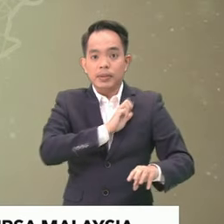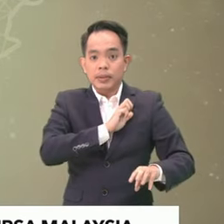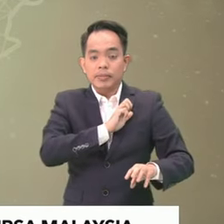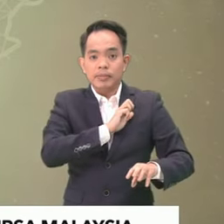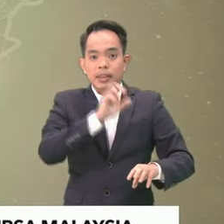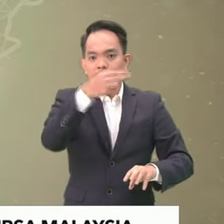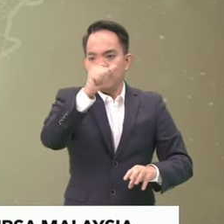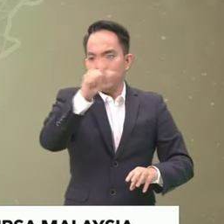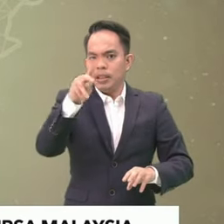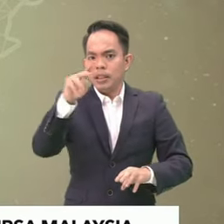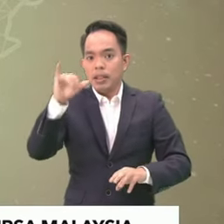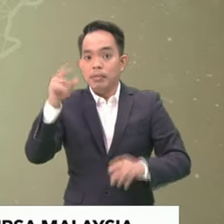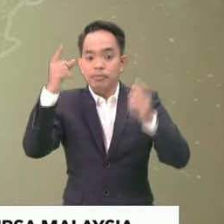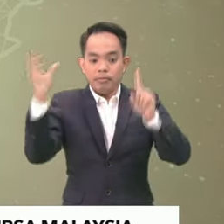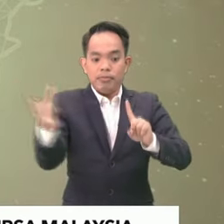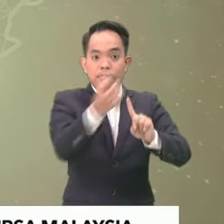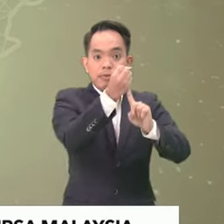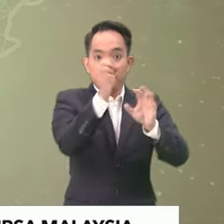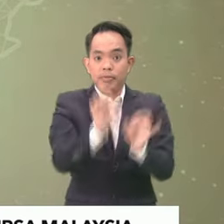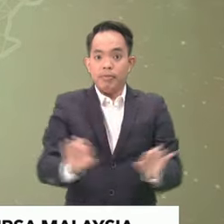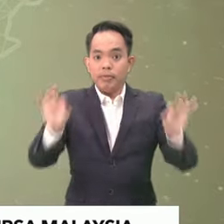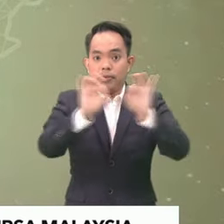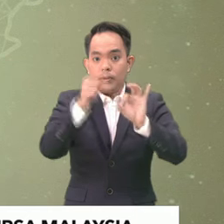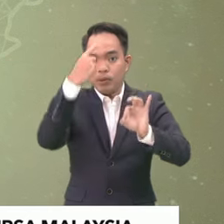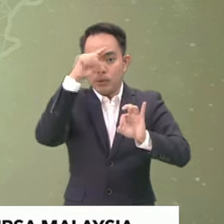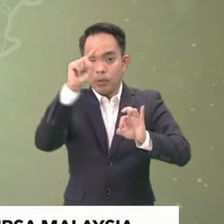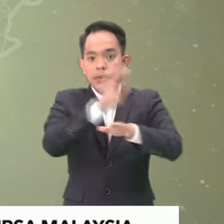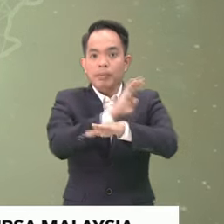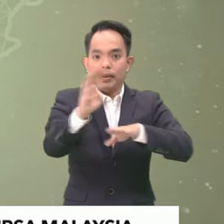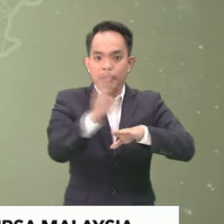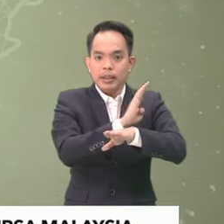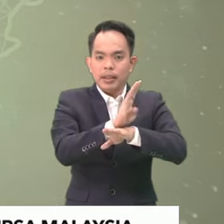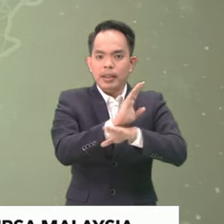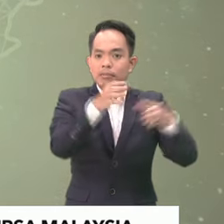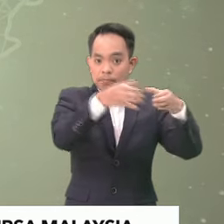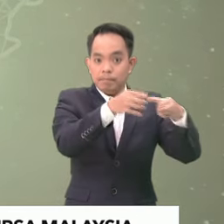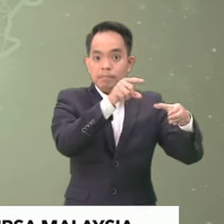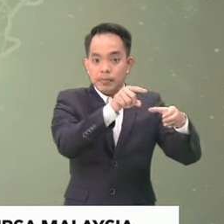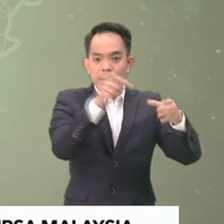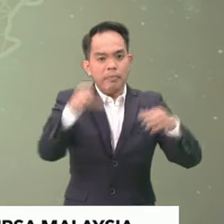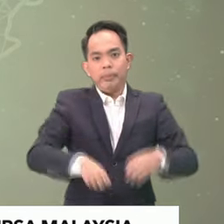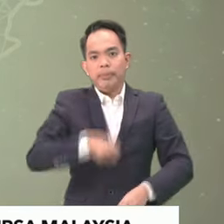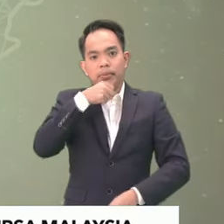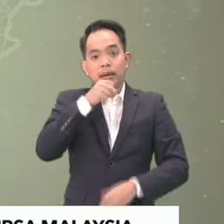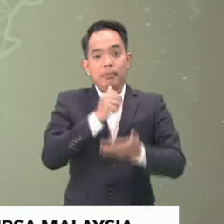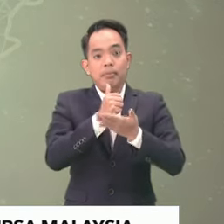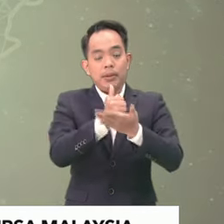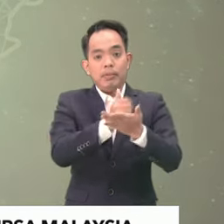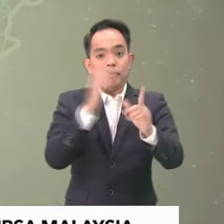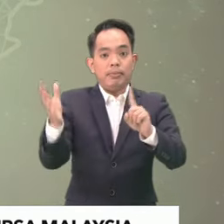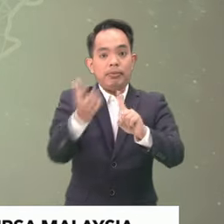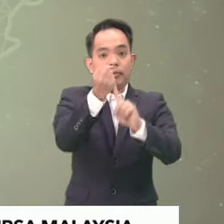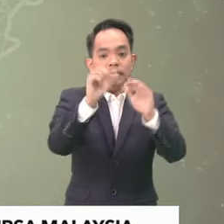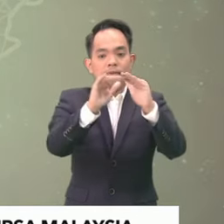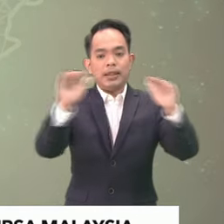berkata pencapaian ini penting bagi perjalanan perniagaan mereka. Dan MTDC juga turut berbangga dalam membantu